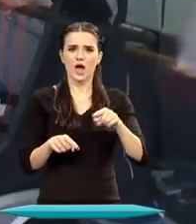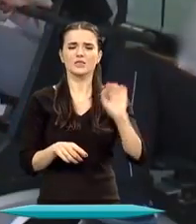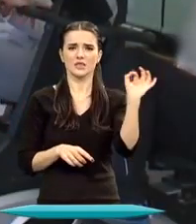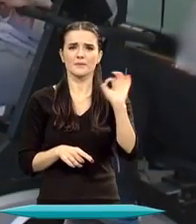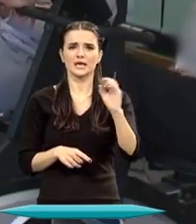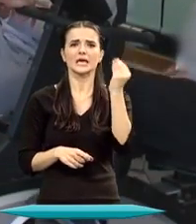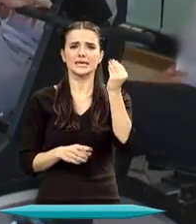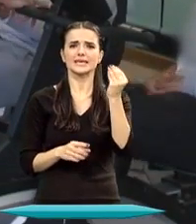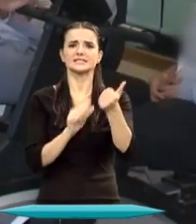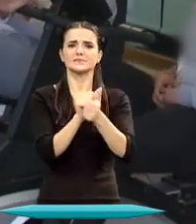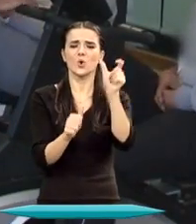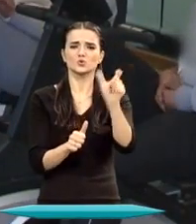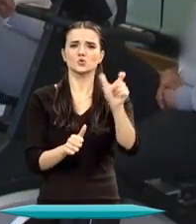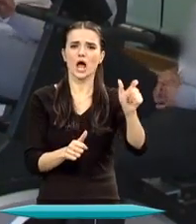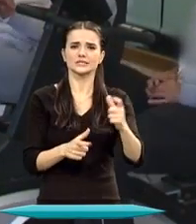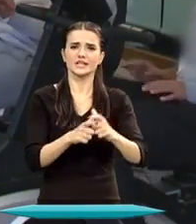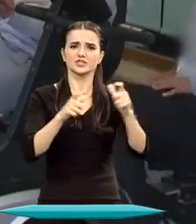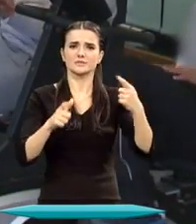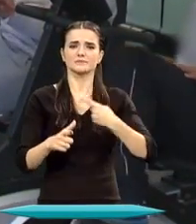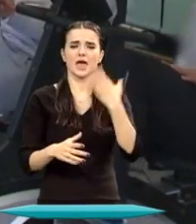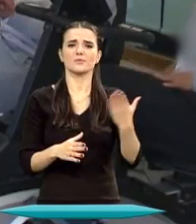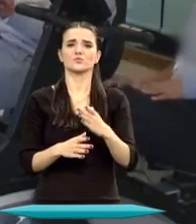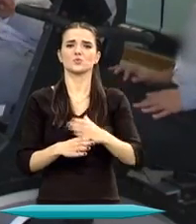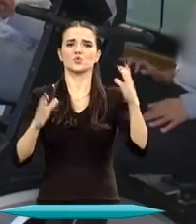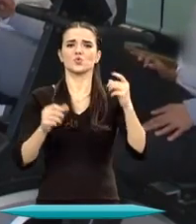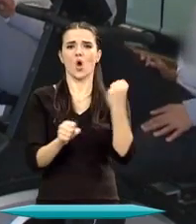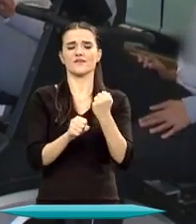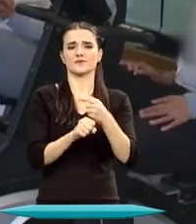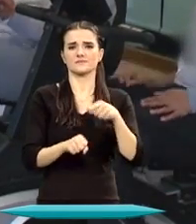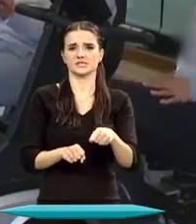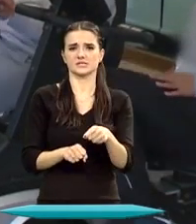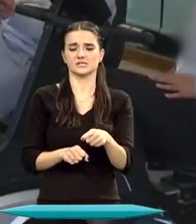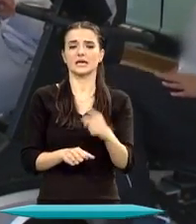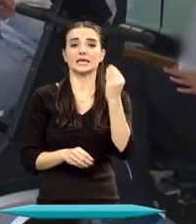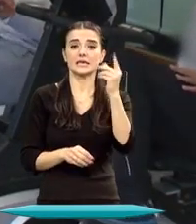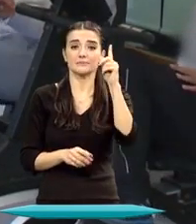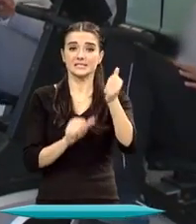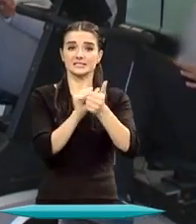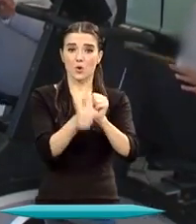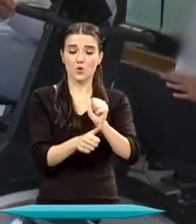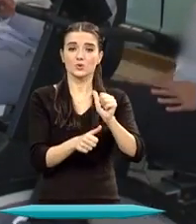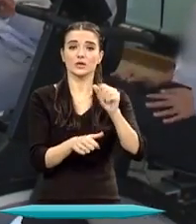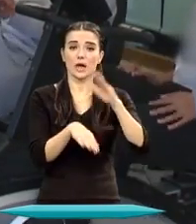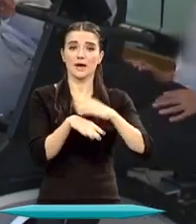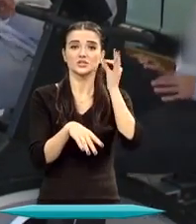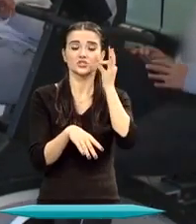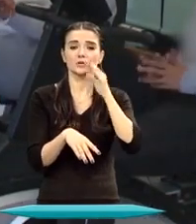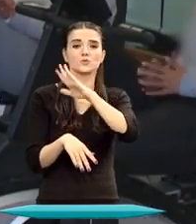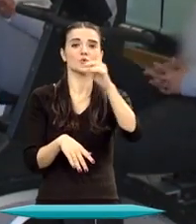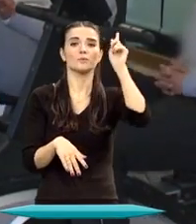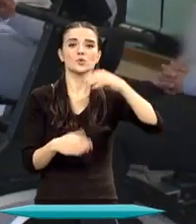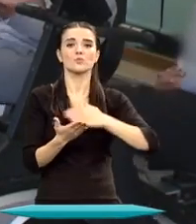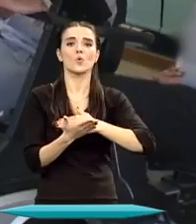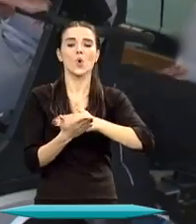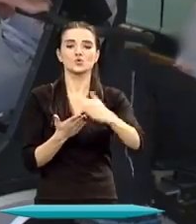Burada tabii ki iyi sporcular yetiştirmek bizim en büyük görevimiz. Fakat bunun yanında iyi spor yapan bir bireyin bütün bir gününü